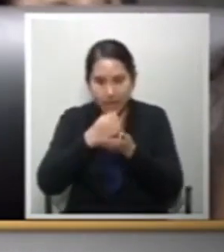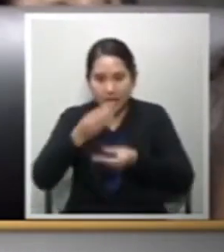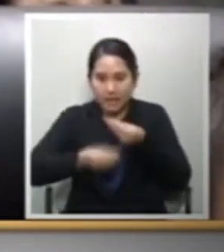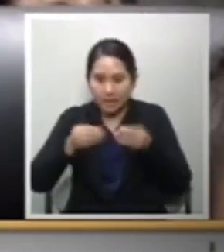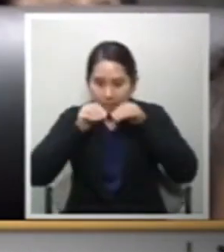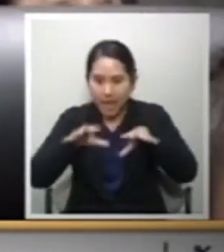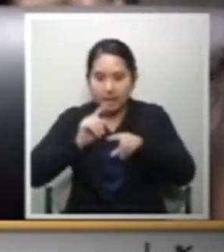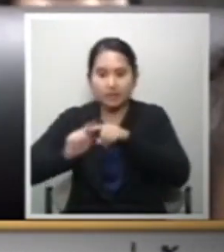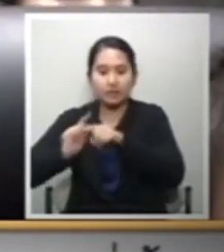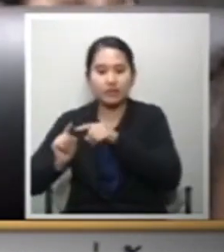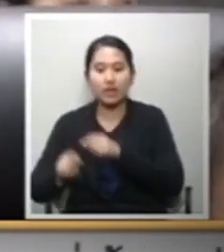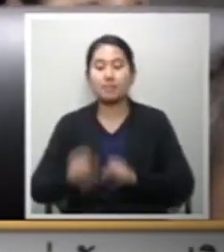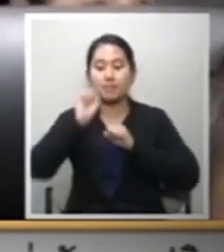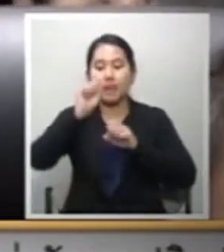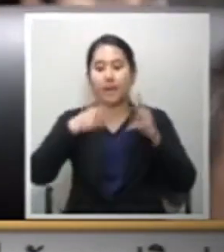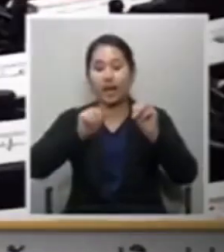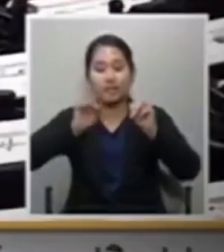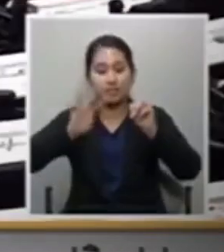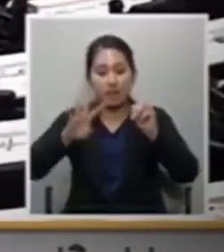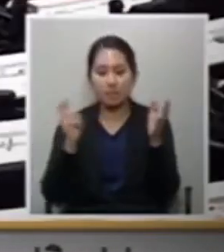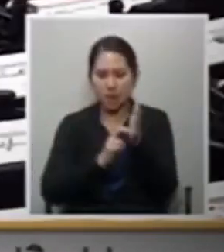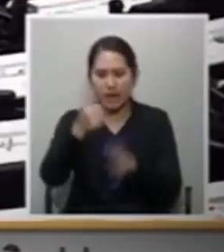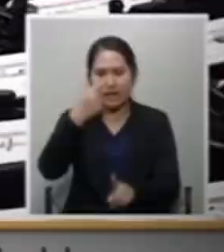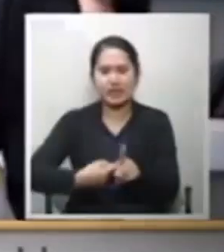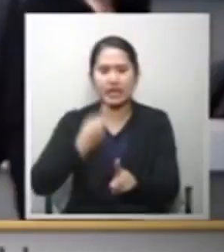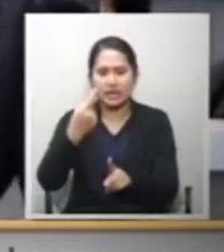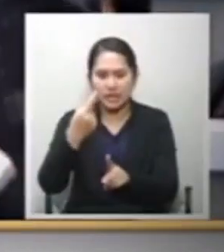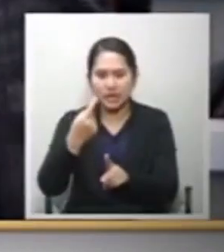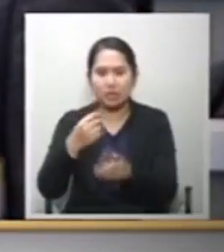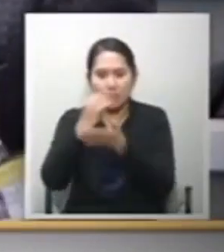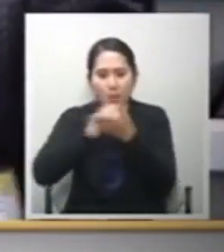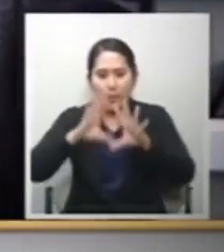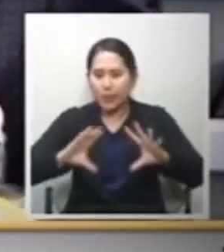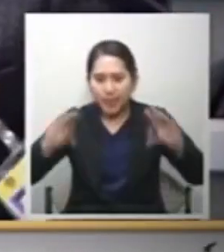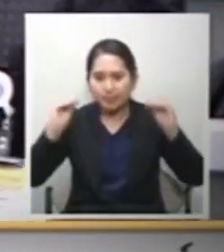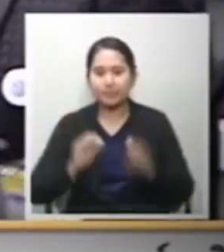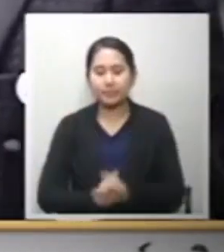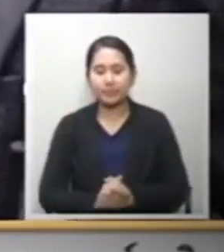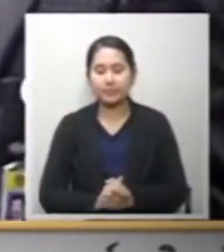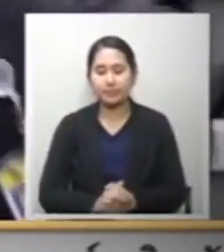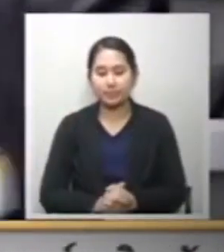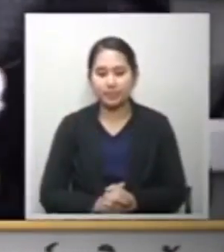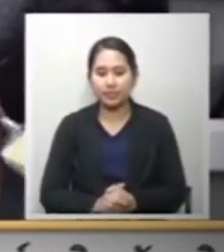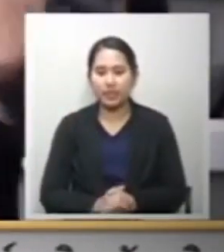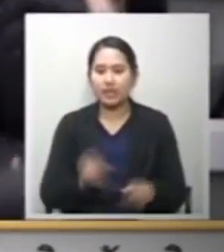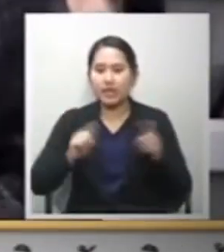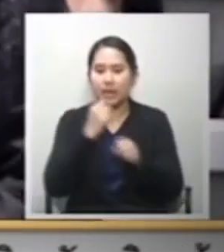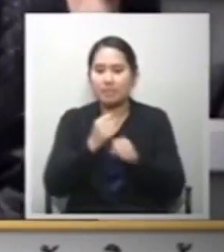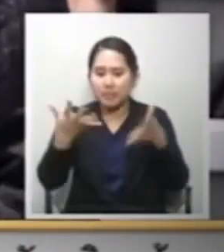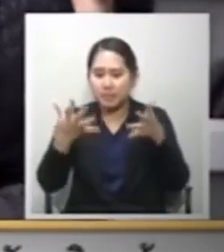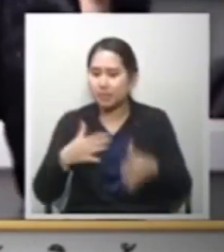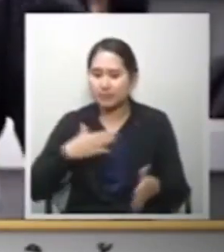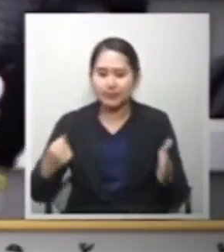ความผิดประกาศมาตรา44เลยรับรองได้ภายในเดือนเดียวอ่ะมันเฮี้ยนเป้เลยมันหายหมดท่านไม่ทำผมเสียดายม